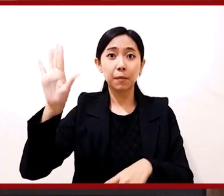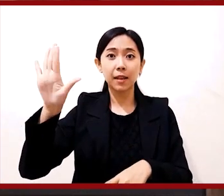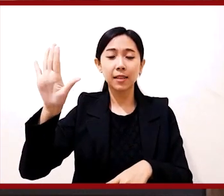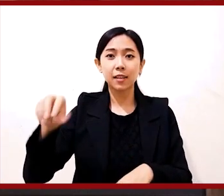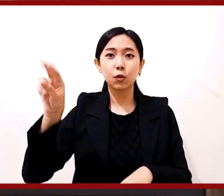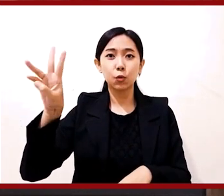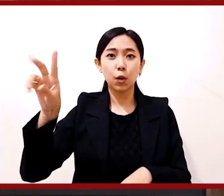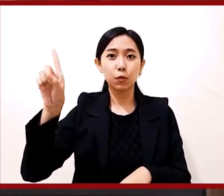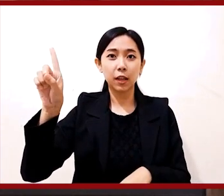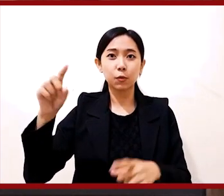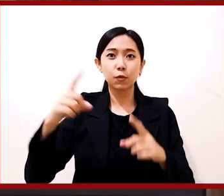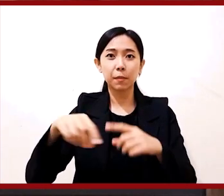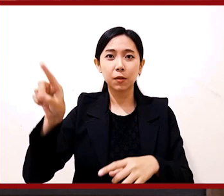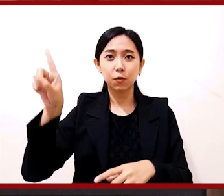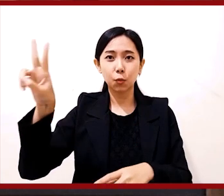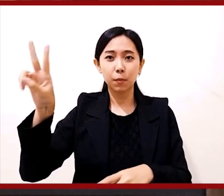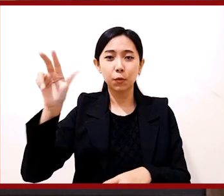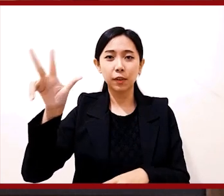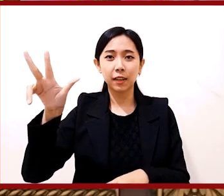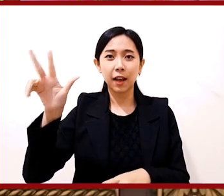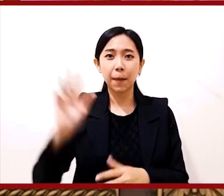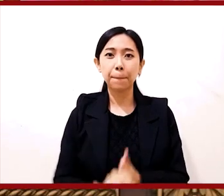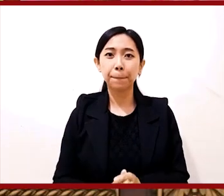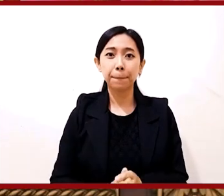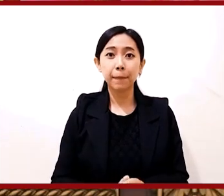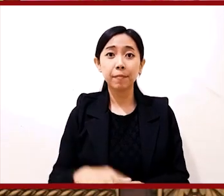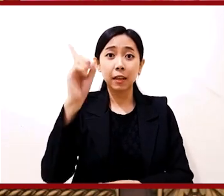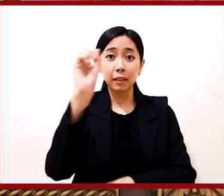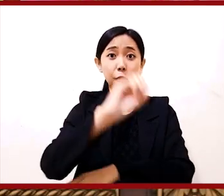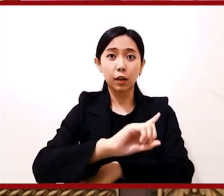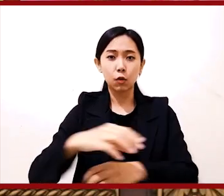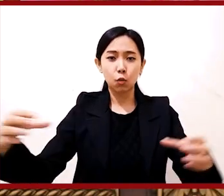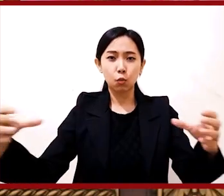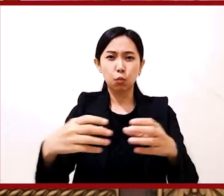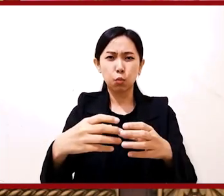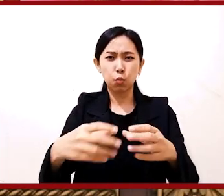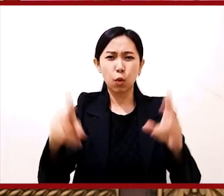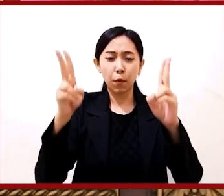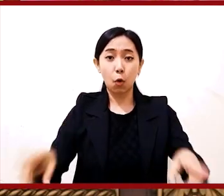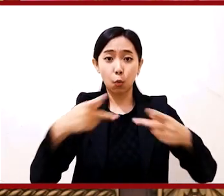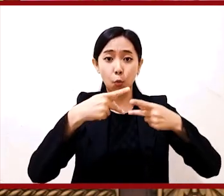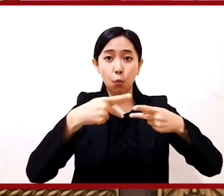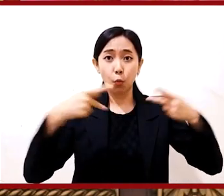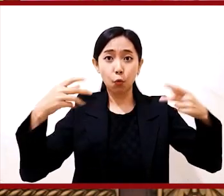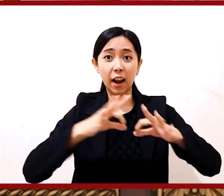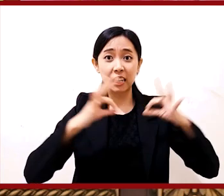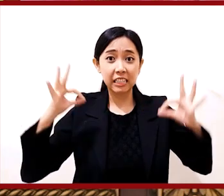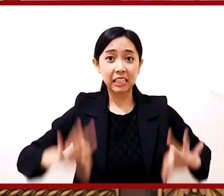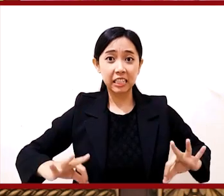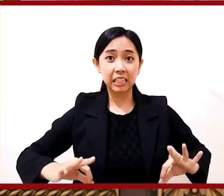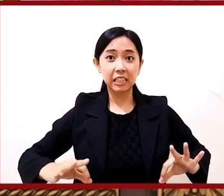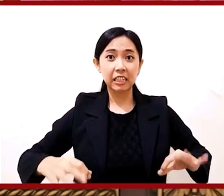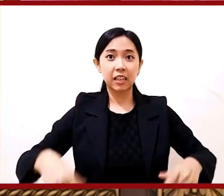ayat 21 sampai dengan 23. Pada suatu kali serombongan orang Farisi dan beberapa ahli Taurat